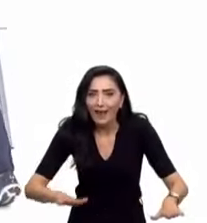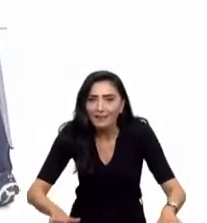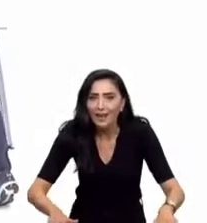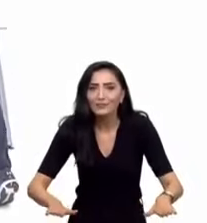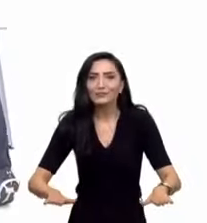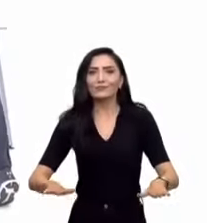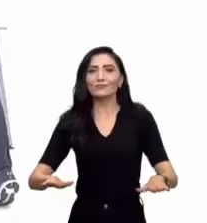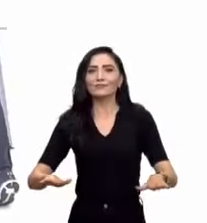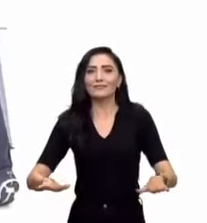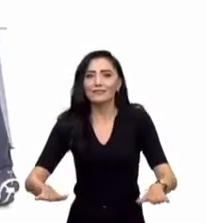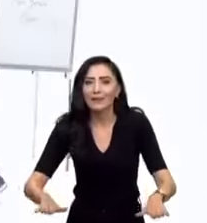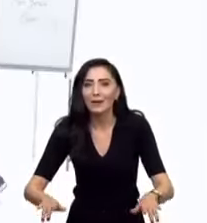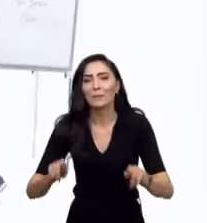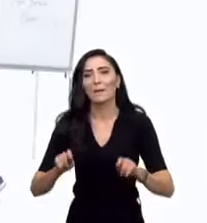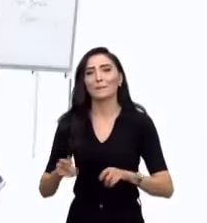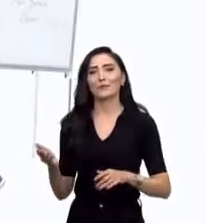sonra kendimizi itiyoruz.